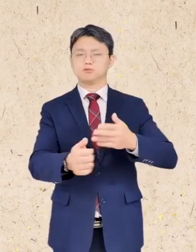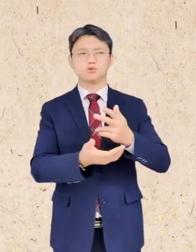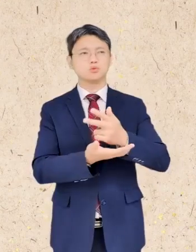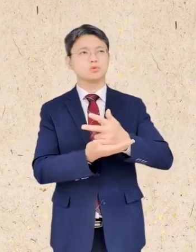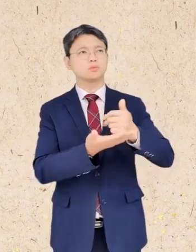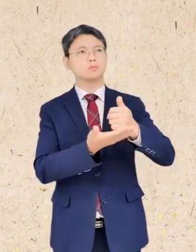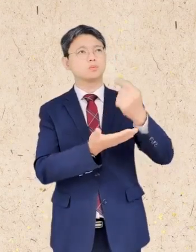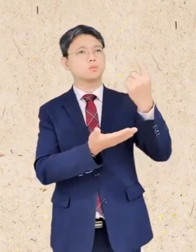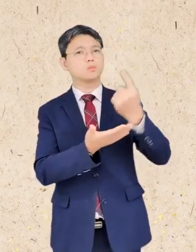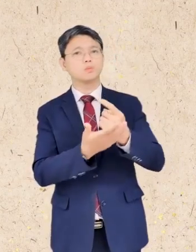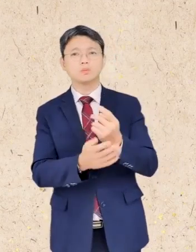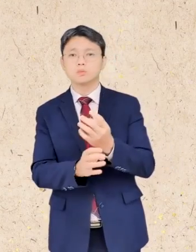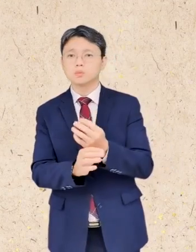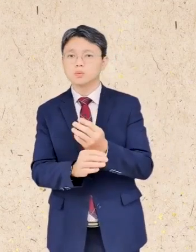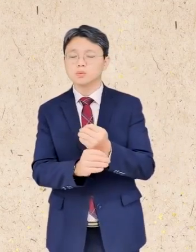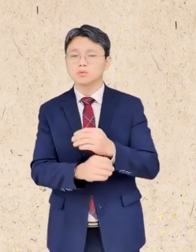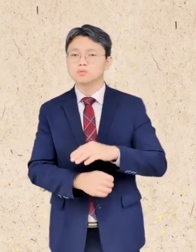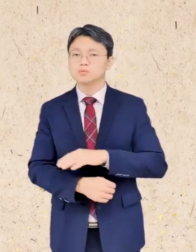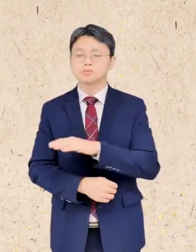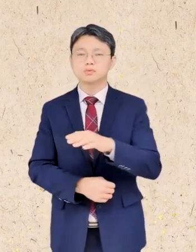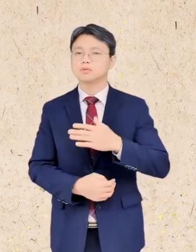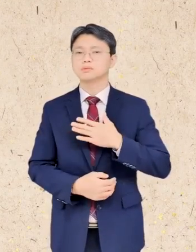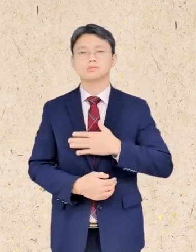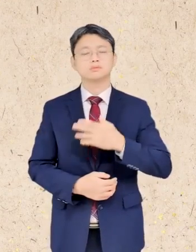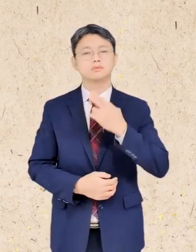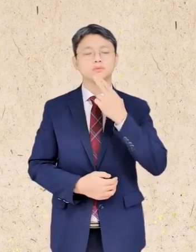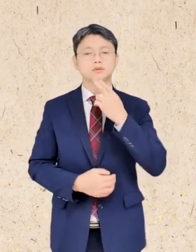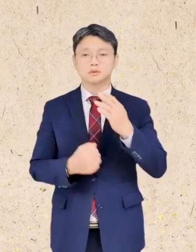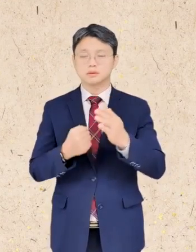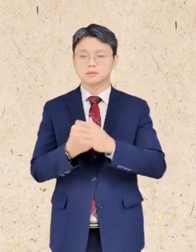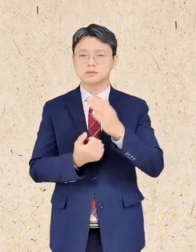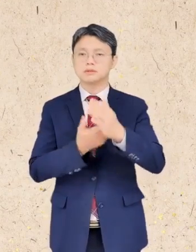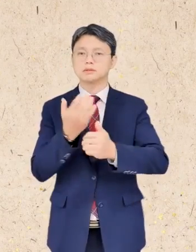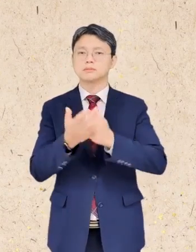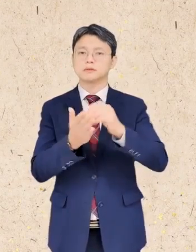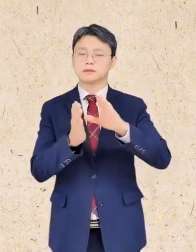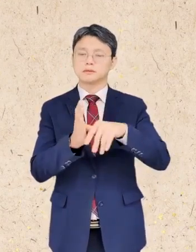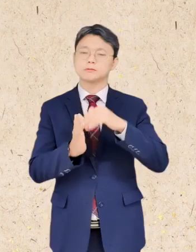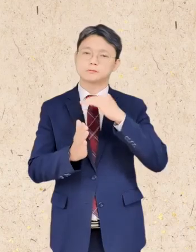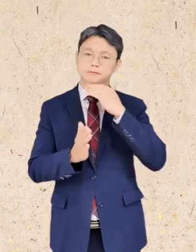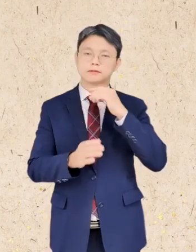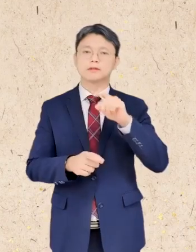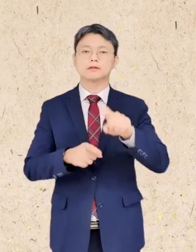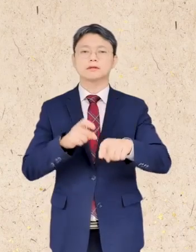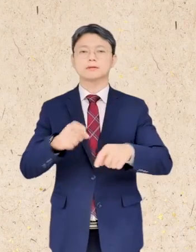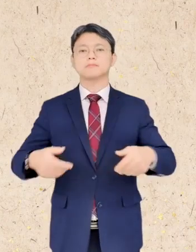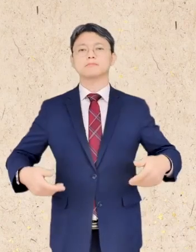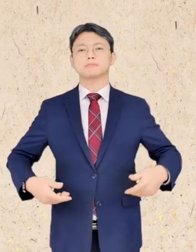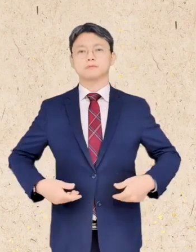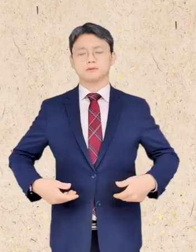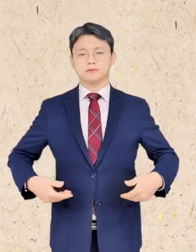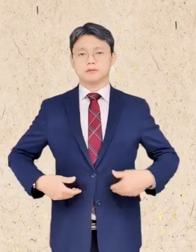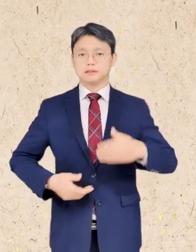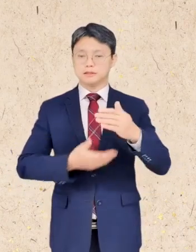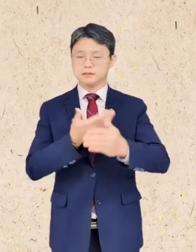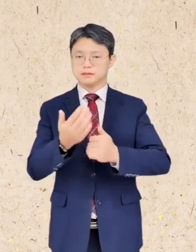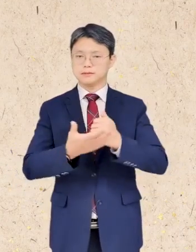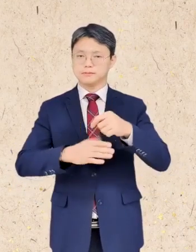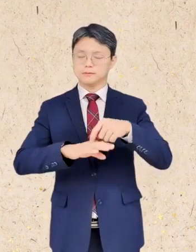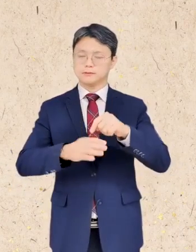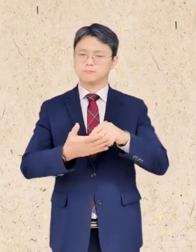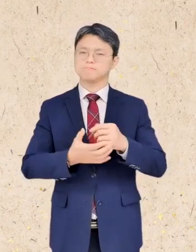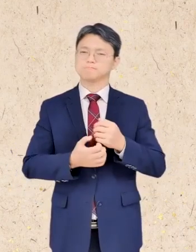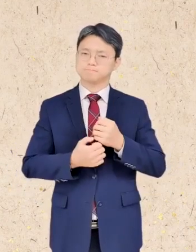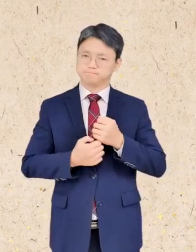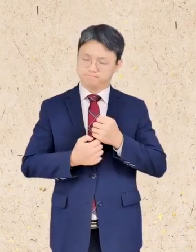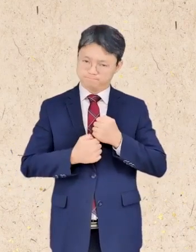있습니다. 주님이 언제 오실지 우리는 알 수 없기에 하나님의 때를 기다리면서 나아가는 것이 필요하다라는 겁니다.